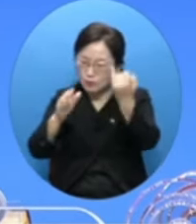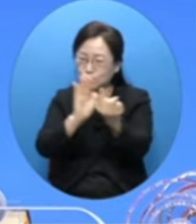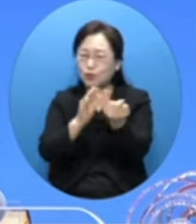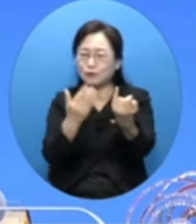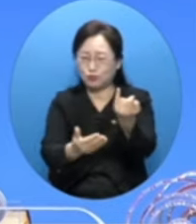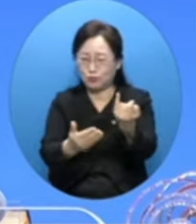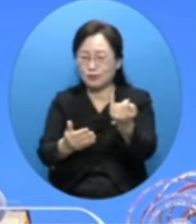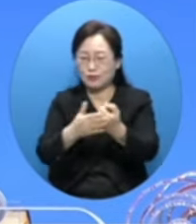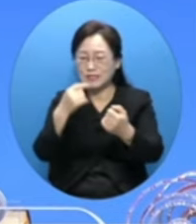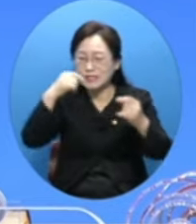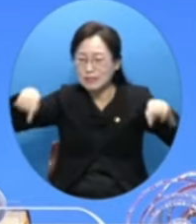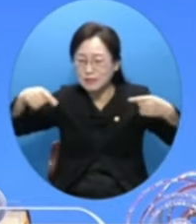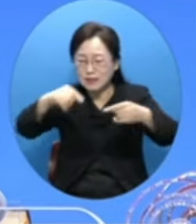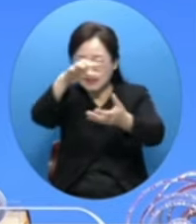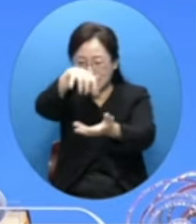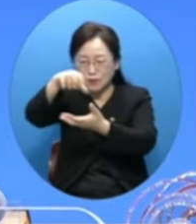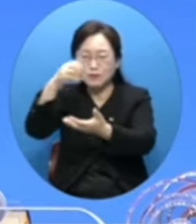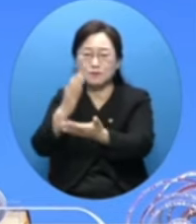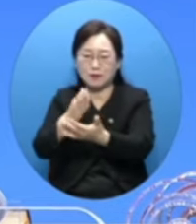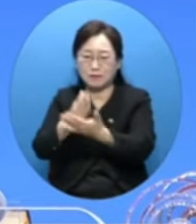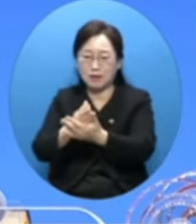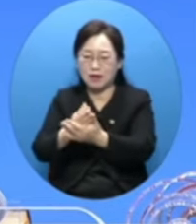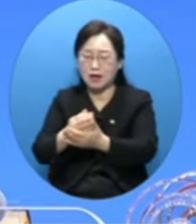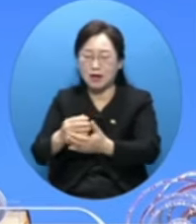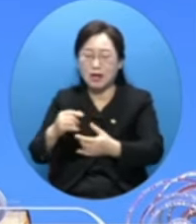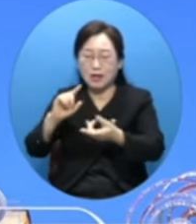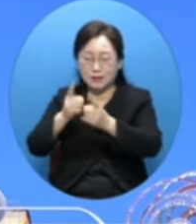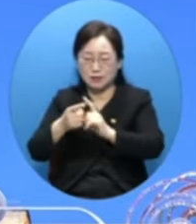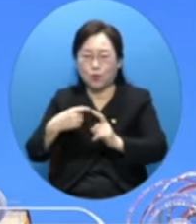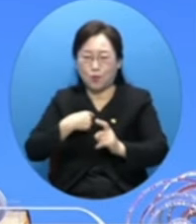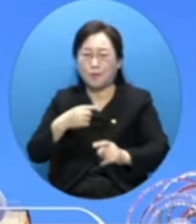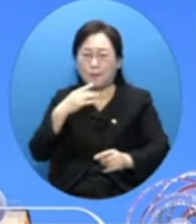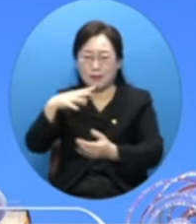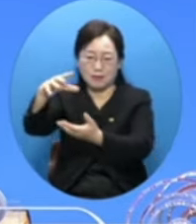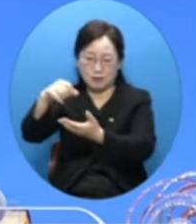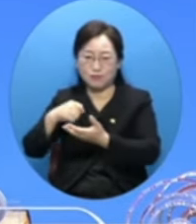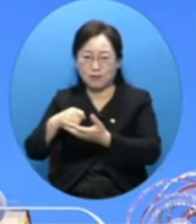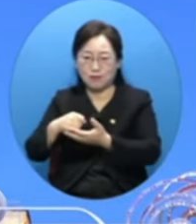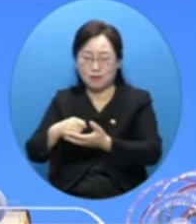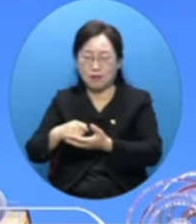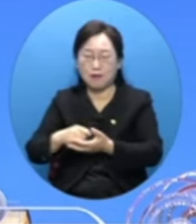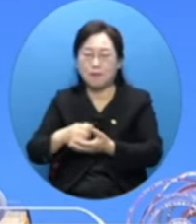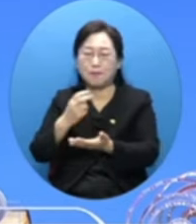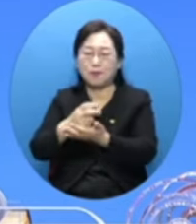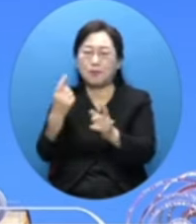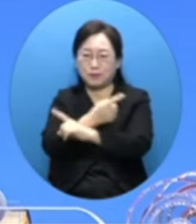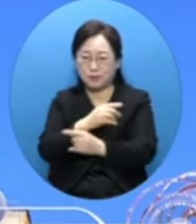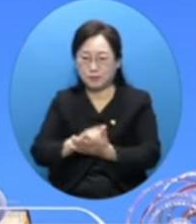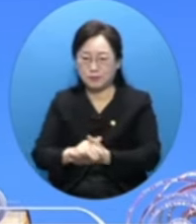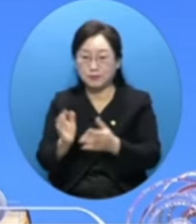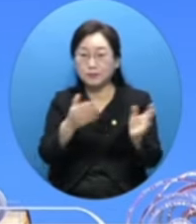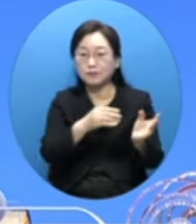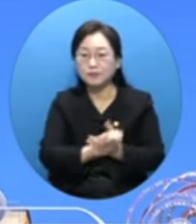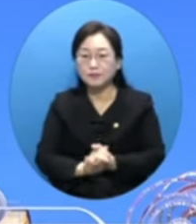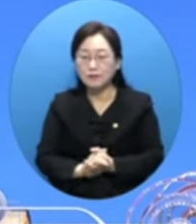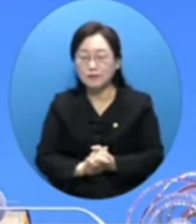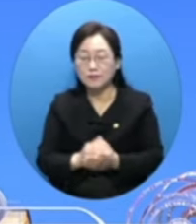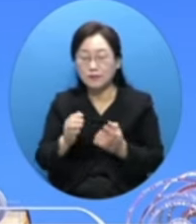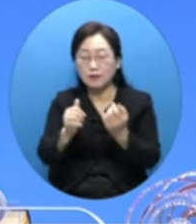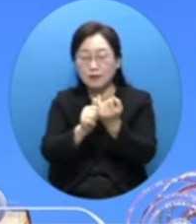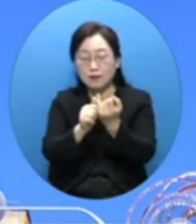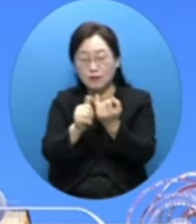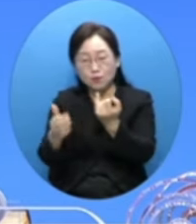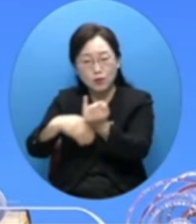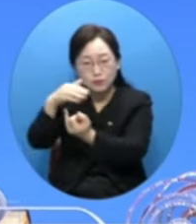바꿨습니다. 하나님 앞에 감사를 드릴 때 이렇게 홀로 사시는 과부 할머니 같이 정성을 다하여 드리는 그